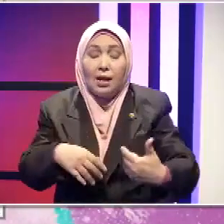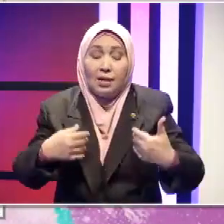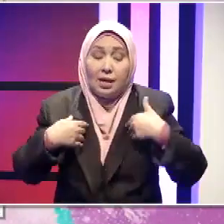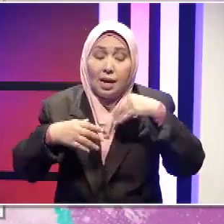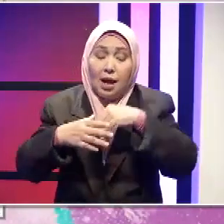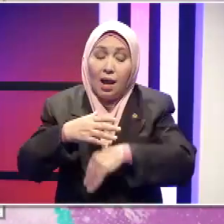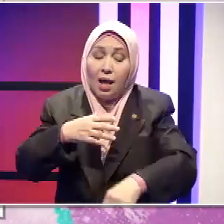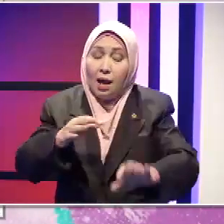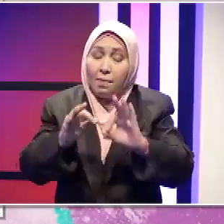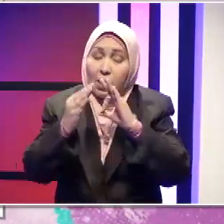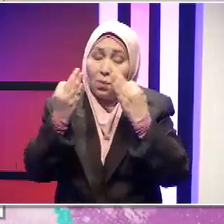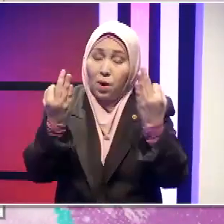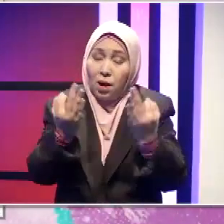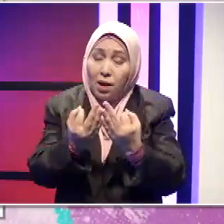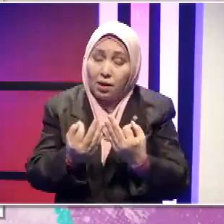Rasyidin